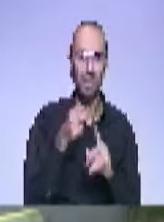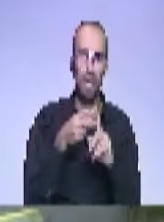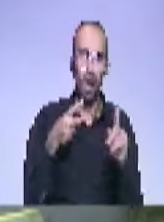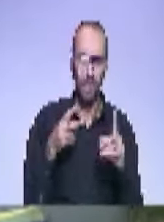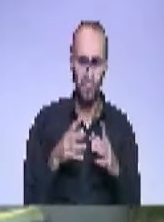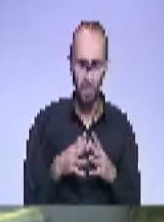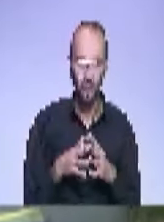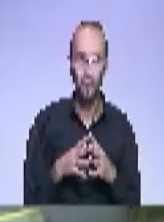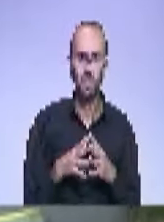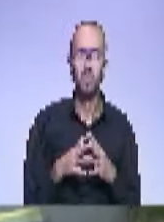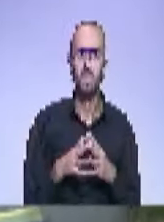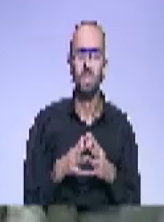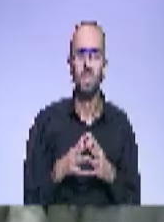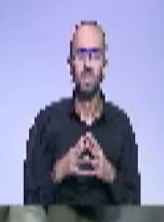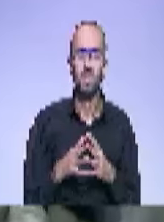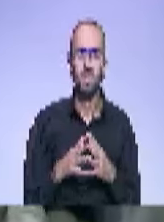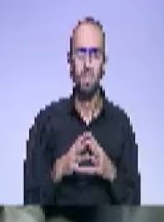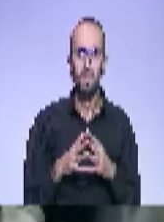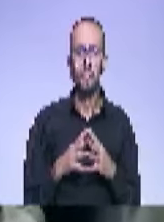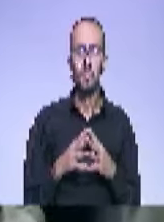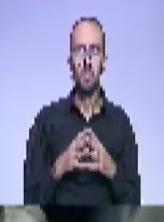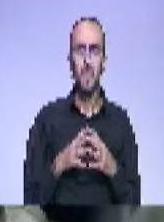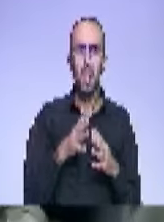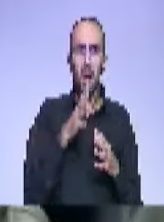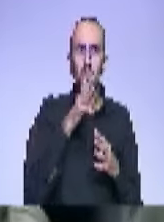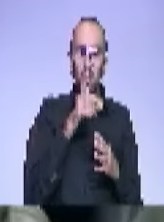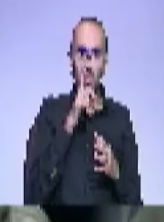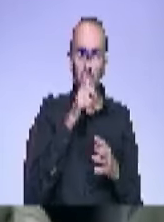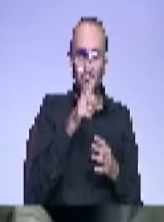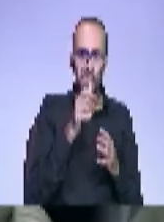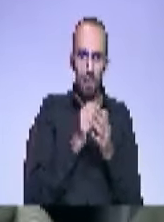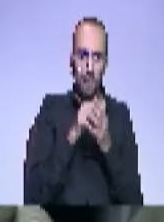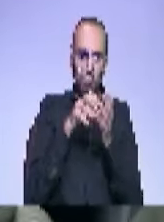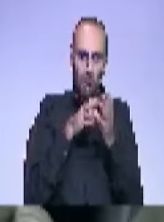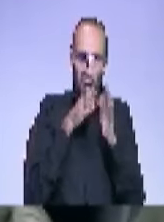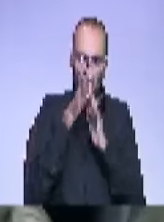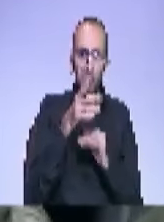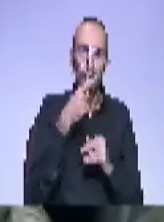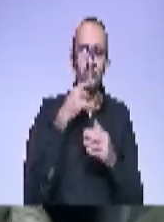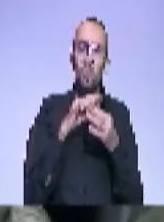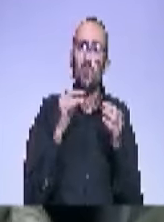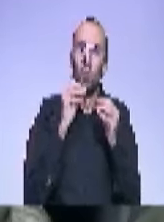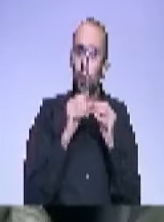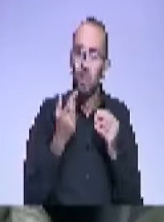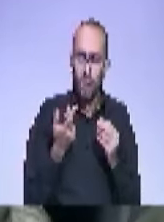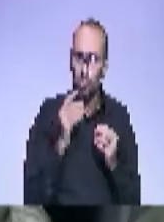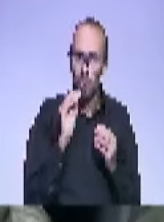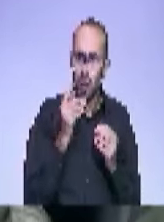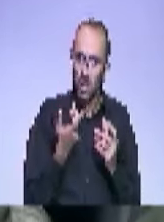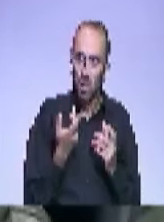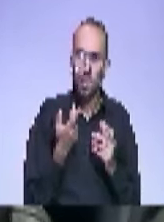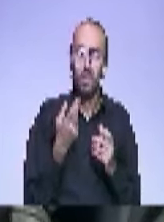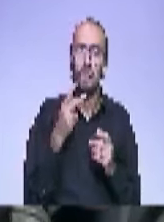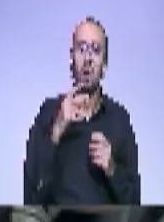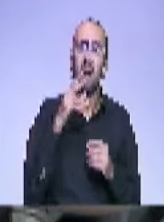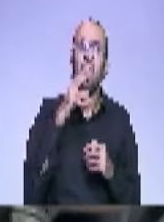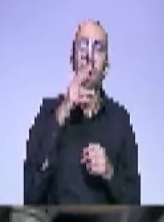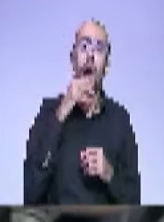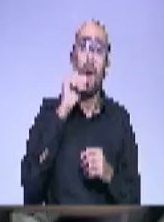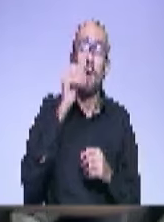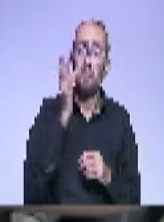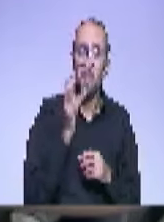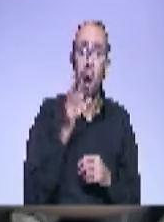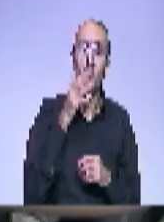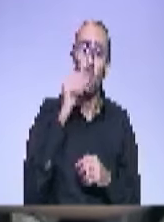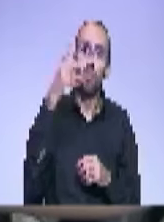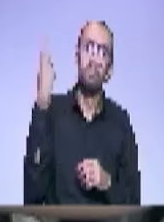سياحه. انت بتقولي ابونا بقى جالك الشقه وشاف الحاجات دي، قال لك ايه؟ شافني وانا حمايه ضربني